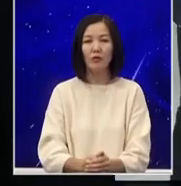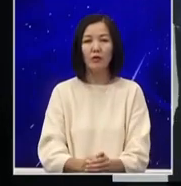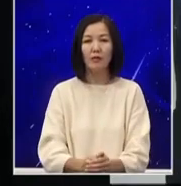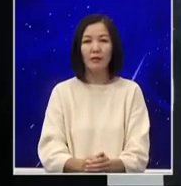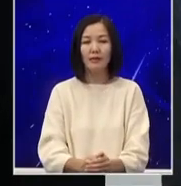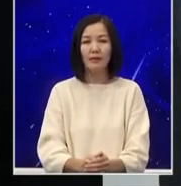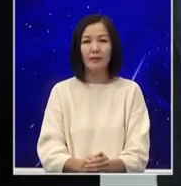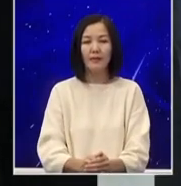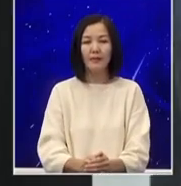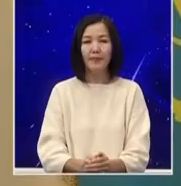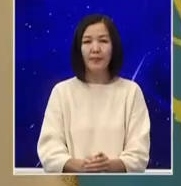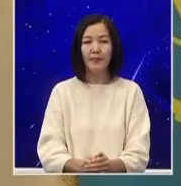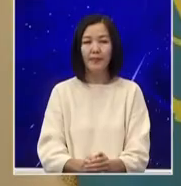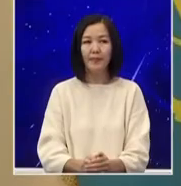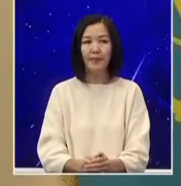отыр.